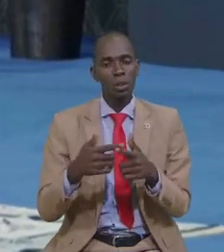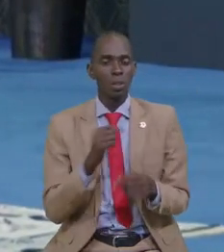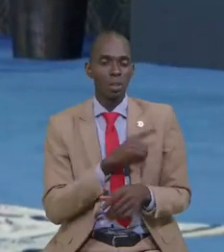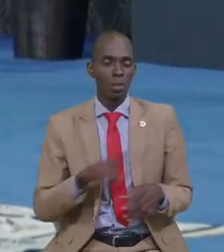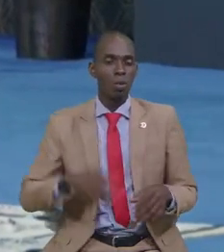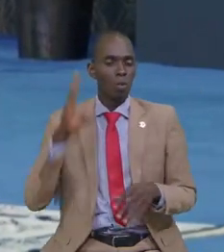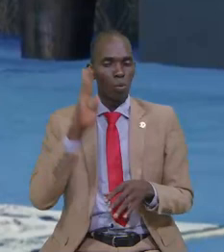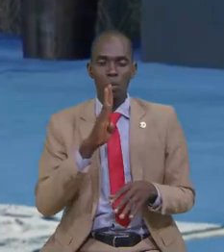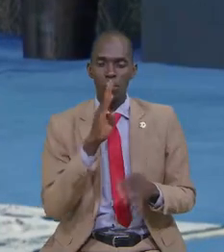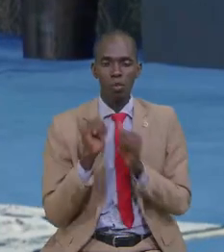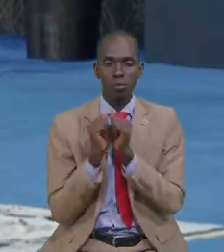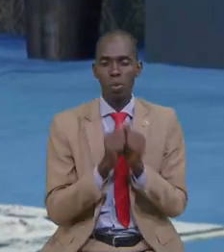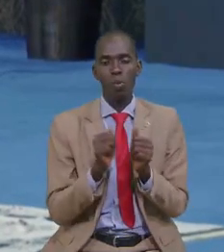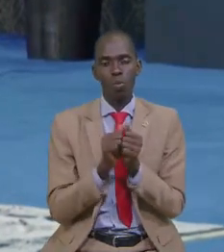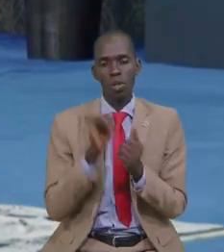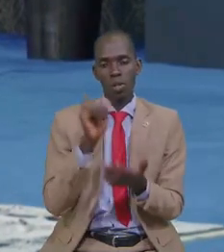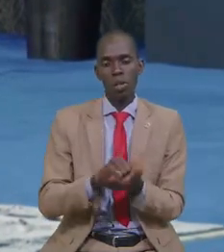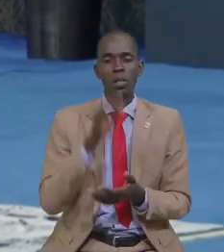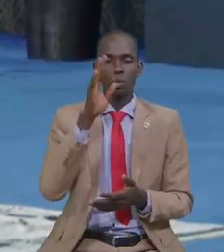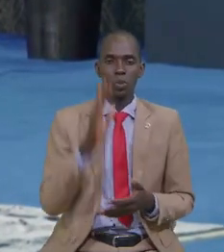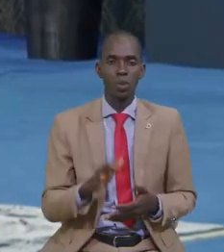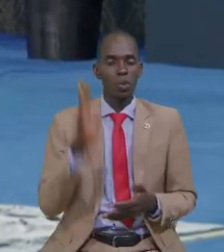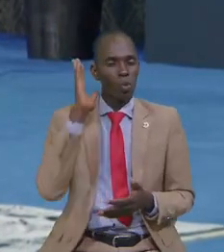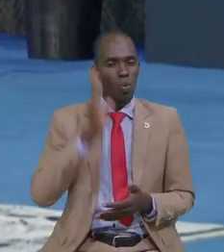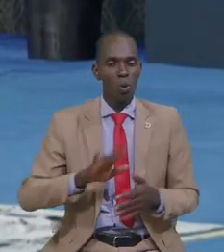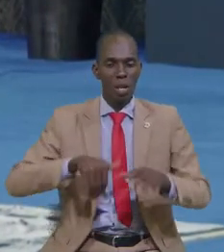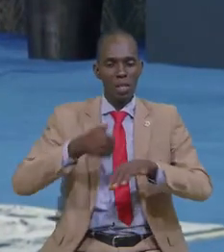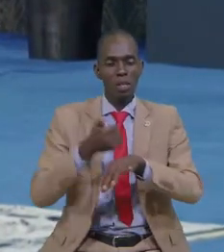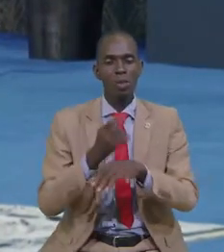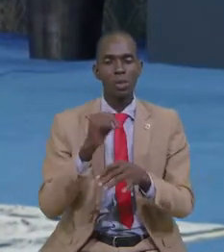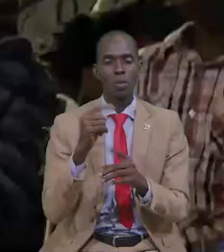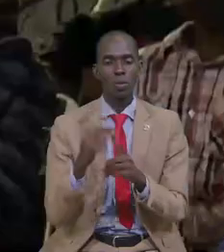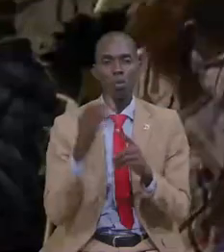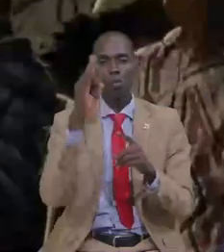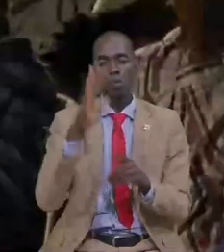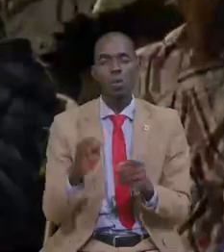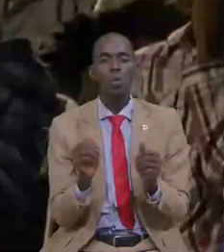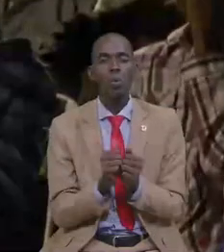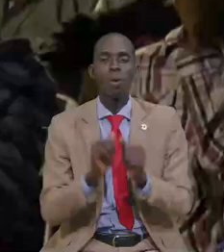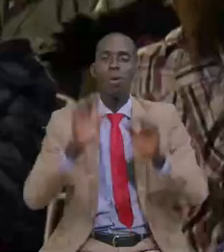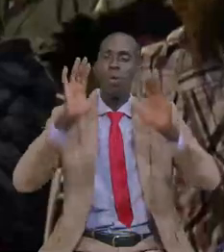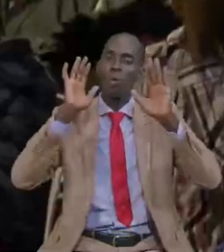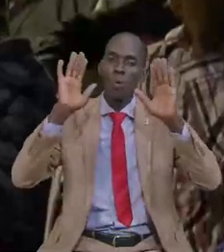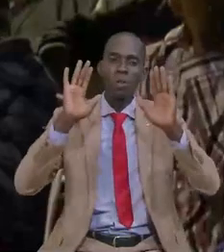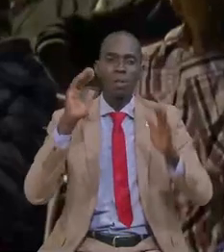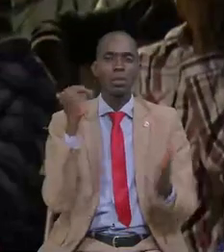Seigneur va travailler avec le pécateur. Il va confirmer la parole par les miracles qui